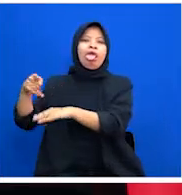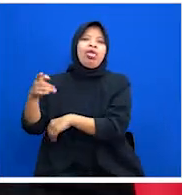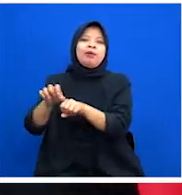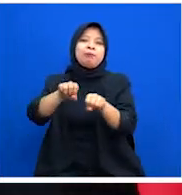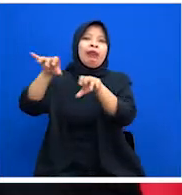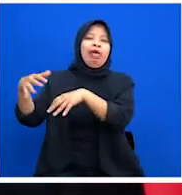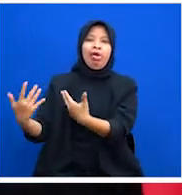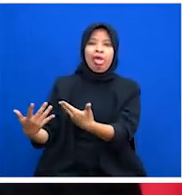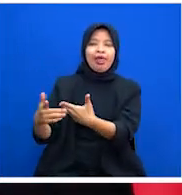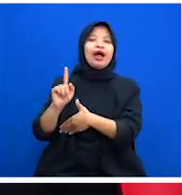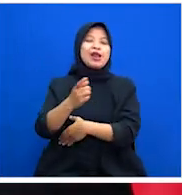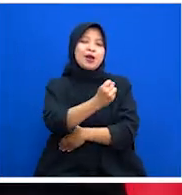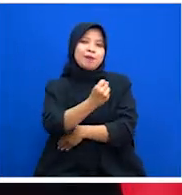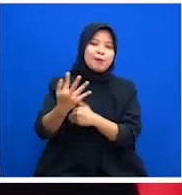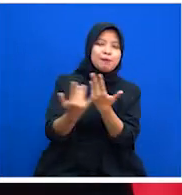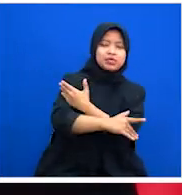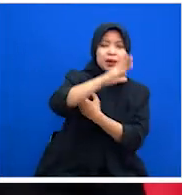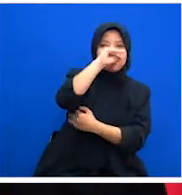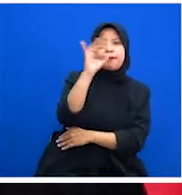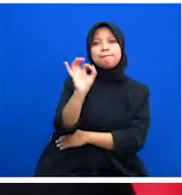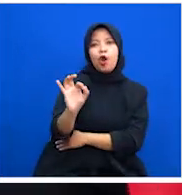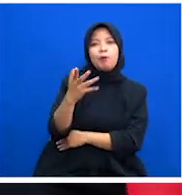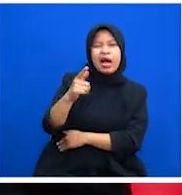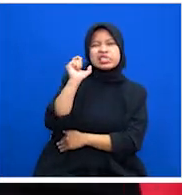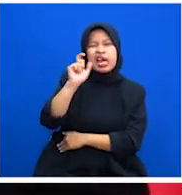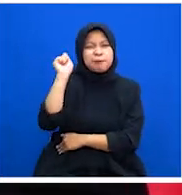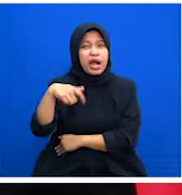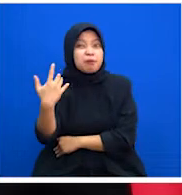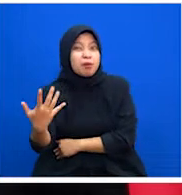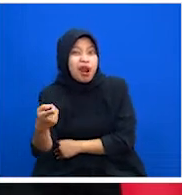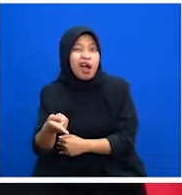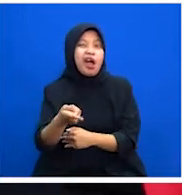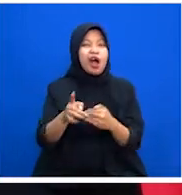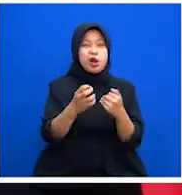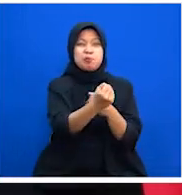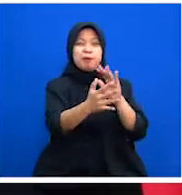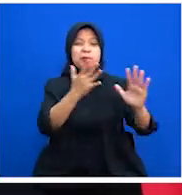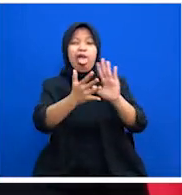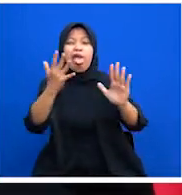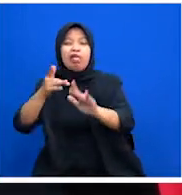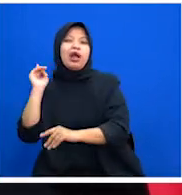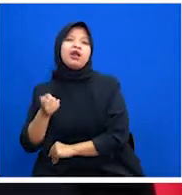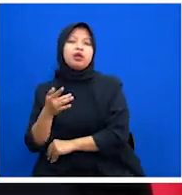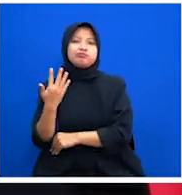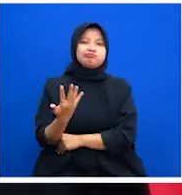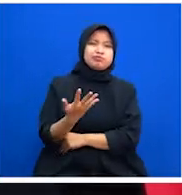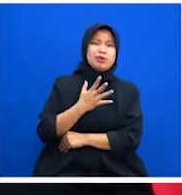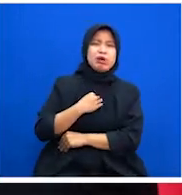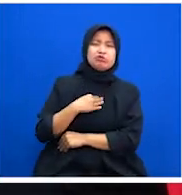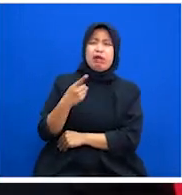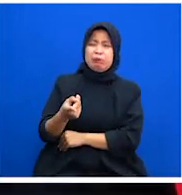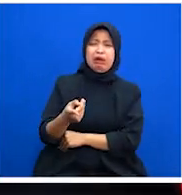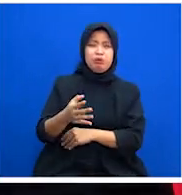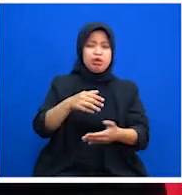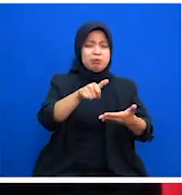dan juga masih banyak masyarakat yang belum mengerti banget tuh cara penggunaannya sehingga gitu bikin antrian panjang ya maksudnya